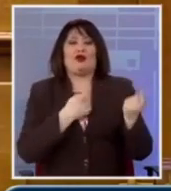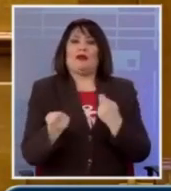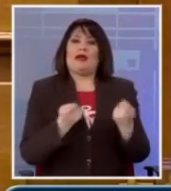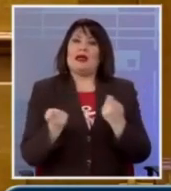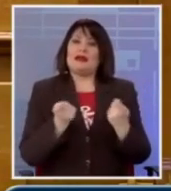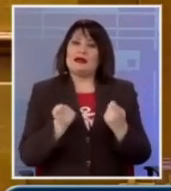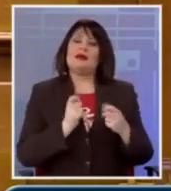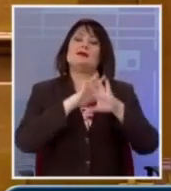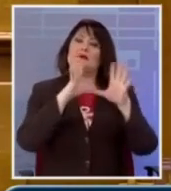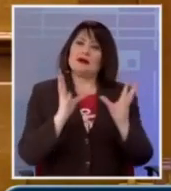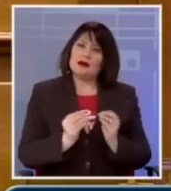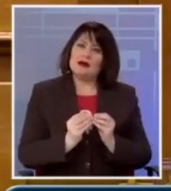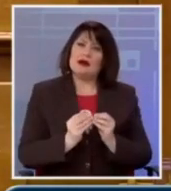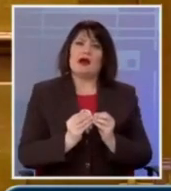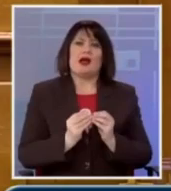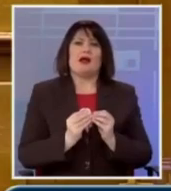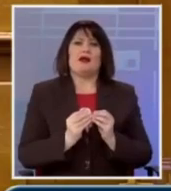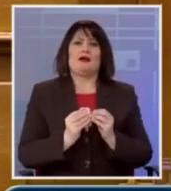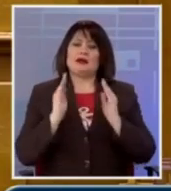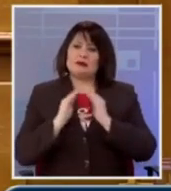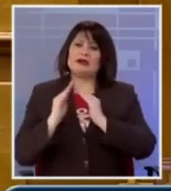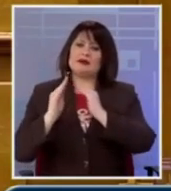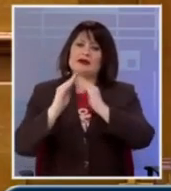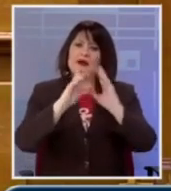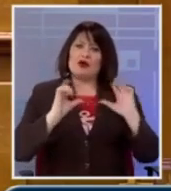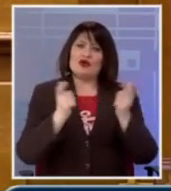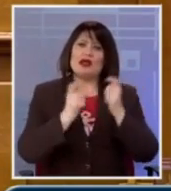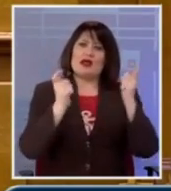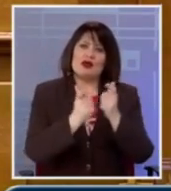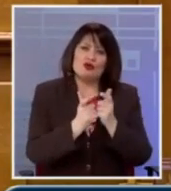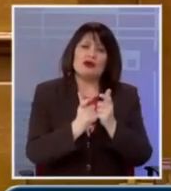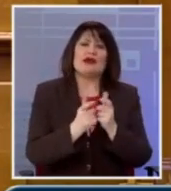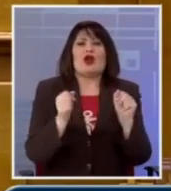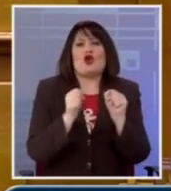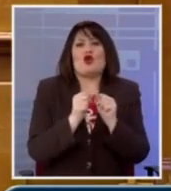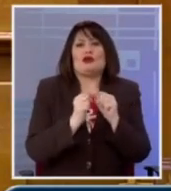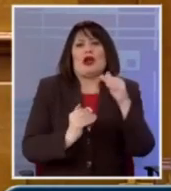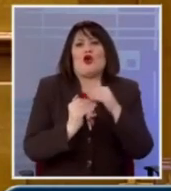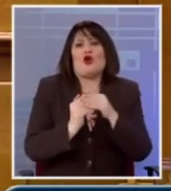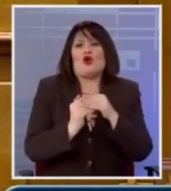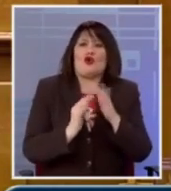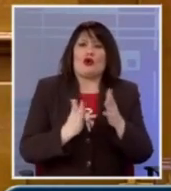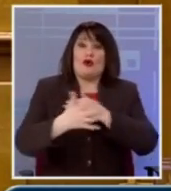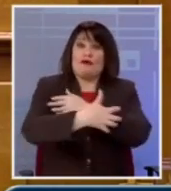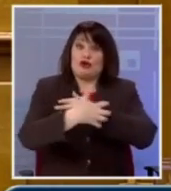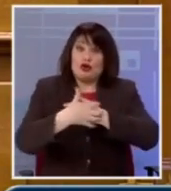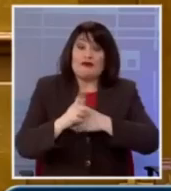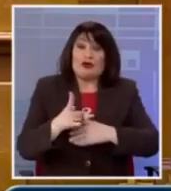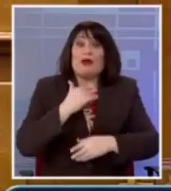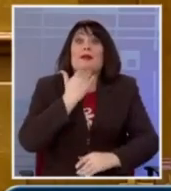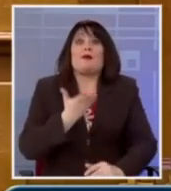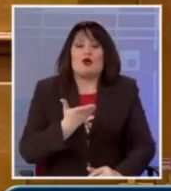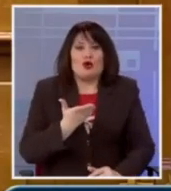το σύνολο των οικοκυριών που βρίσκονται κάτω ή κοντά στο όριο της φτώχειας και